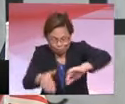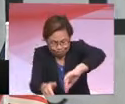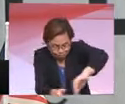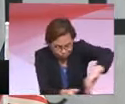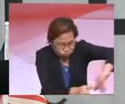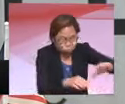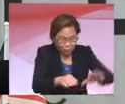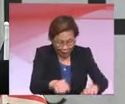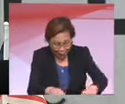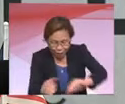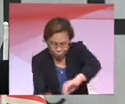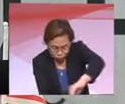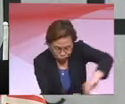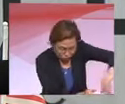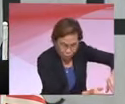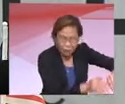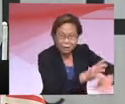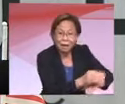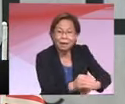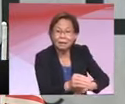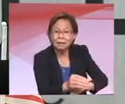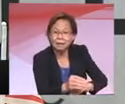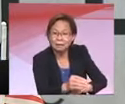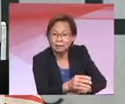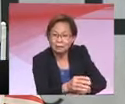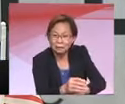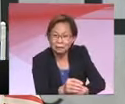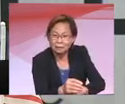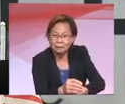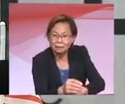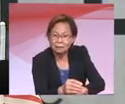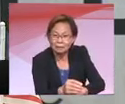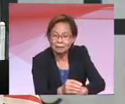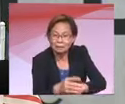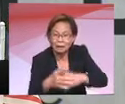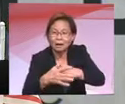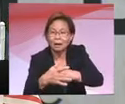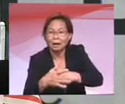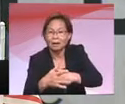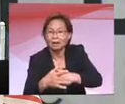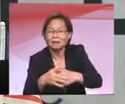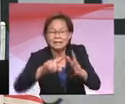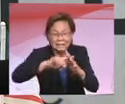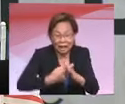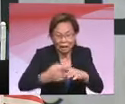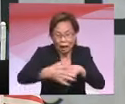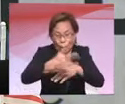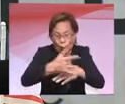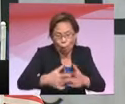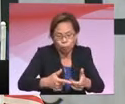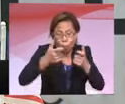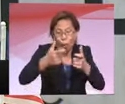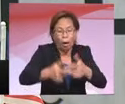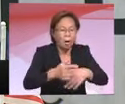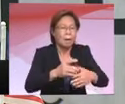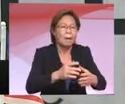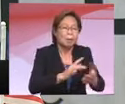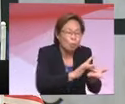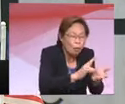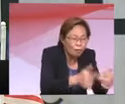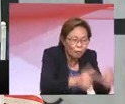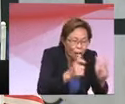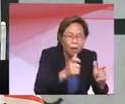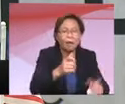juga pastikan itu ialah intervensi kesihatan awam dilaksanakan secepat mungkin. Dan kanak-kanak